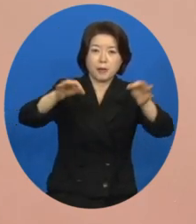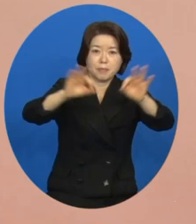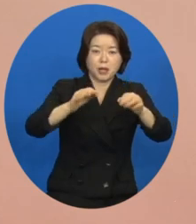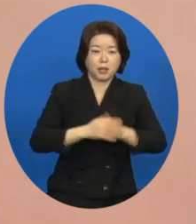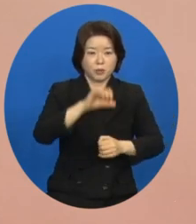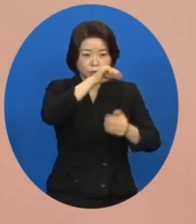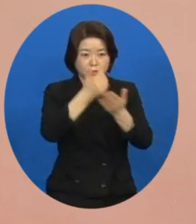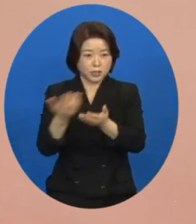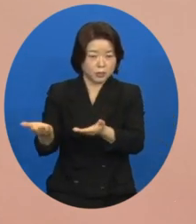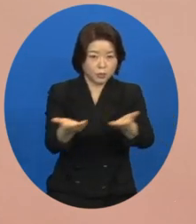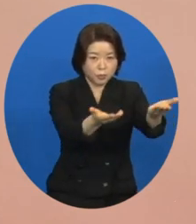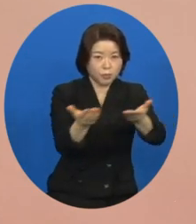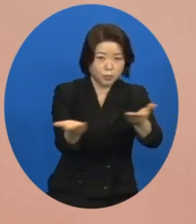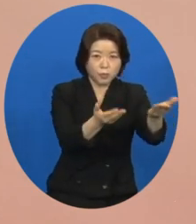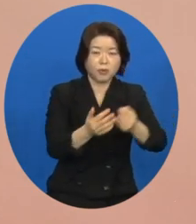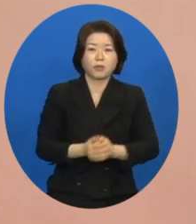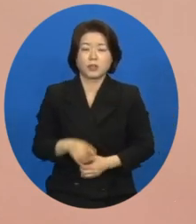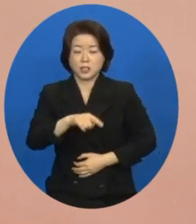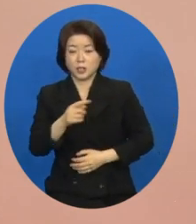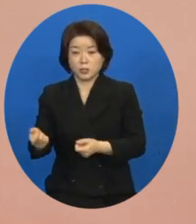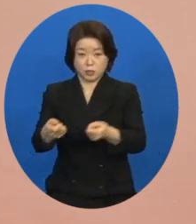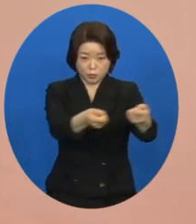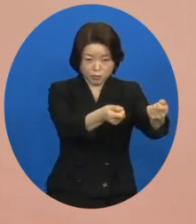주시면 좋겠어요. 나 여기서 전달하세요.